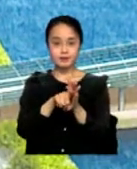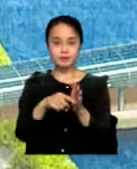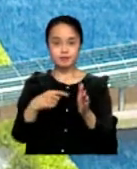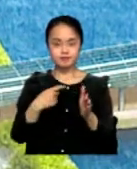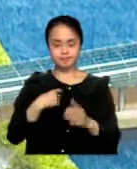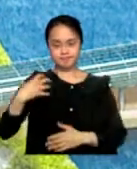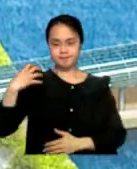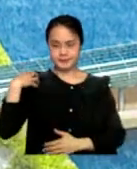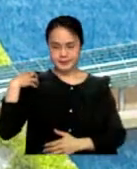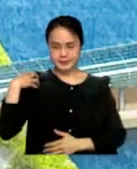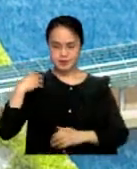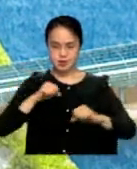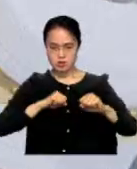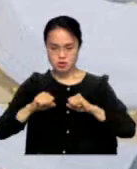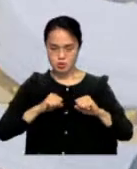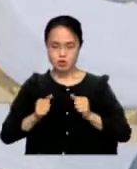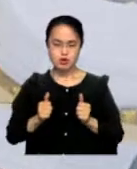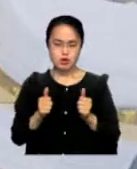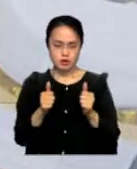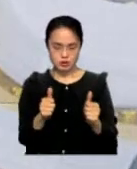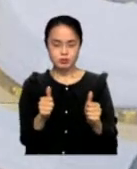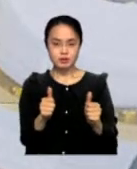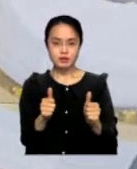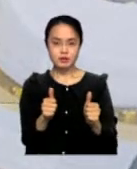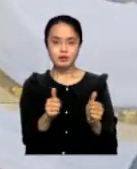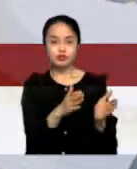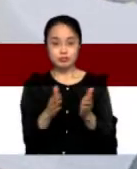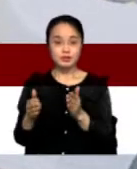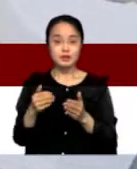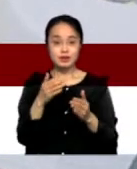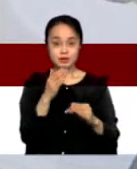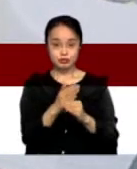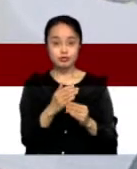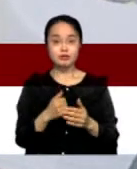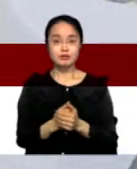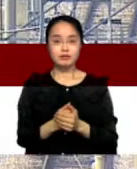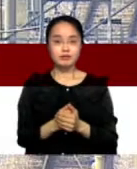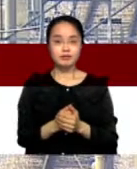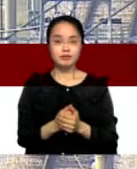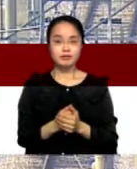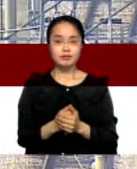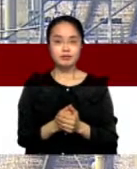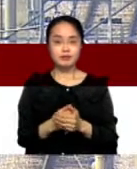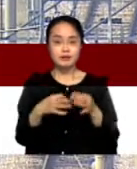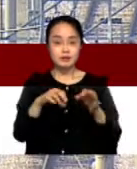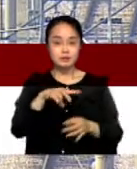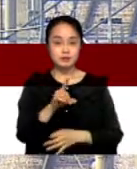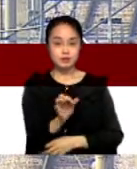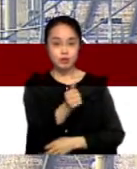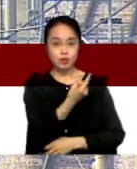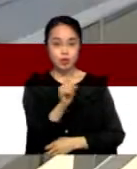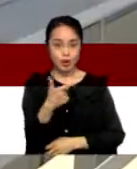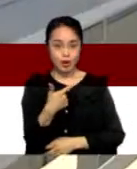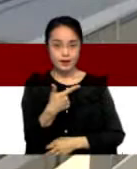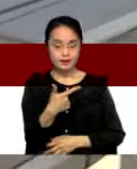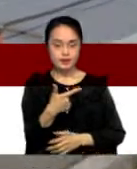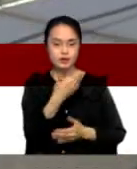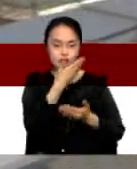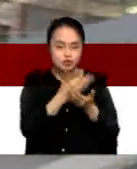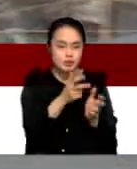숙제도 크다고 봐서 김성환 예비후보가 첫손에 꼽은 지역 현아는 창동 차량기지 개발사업